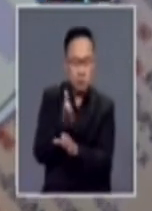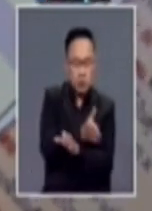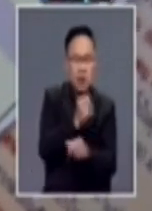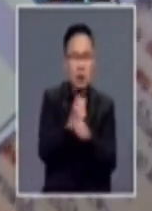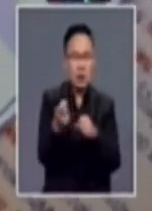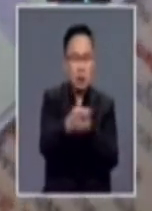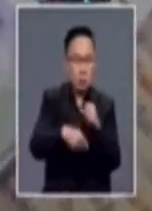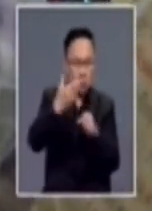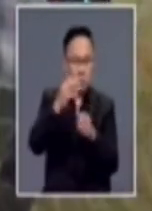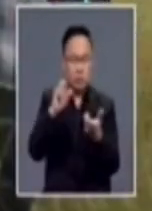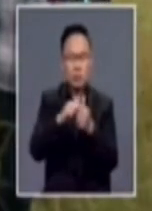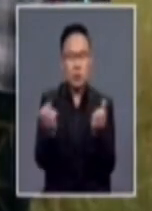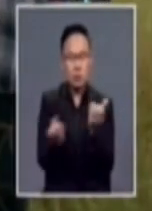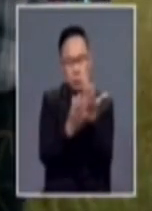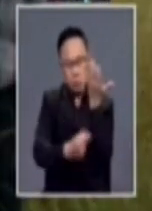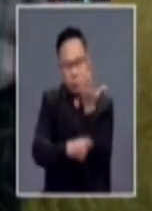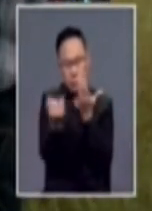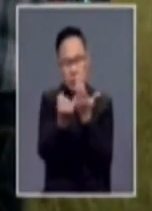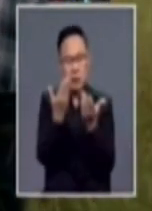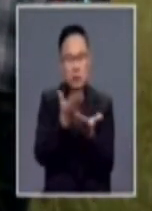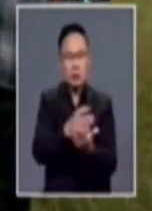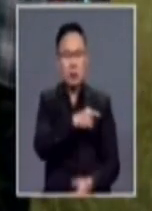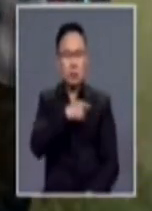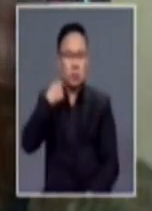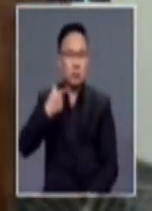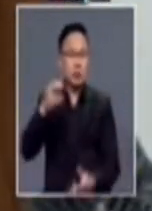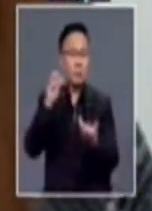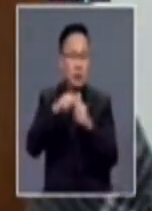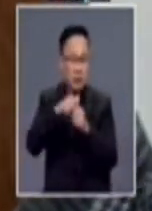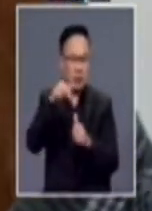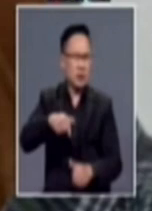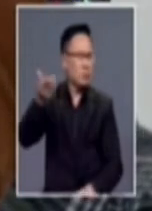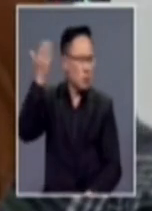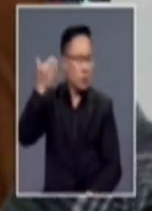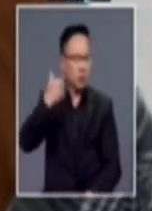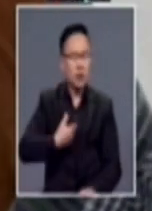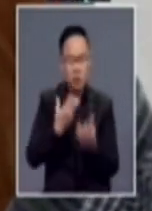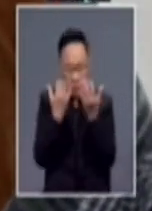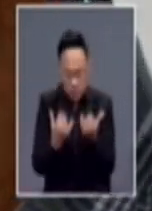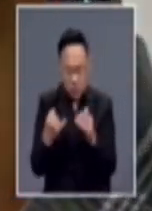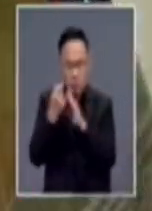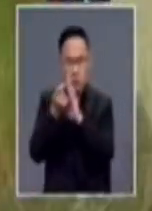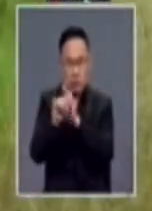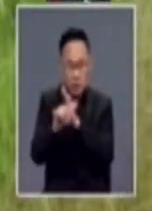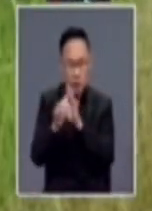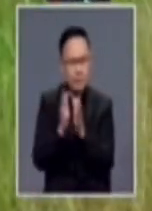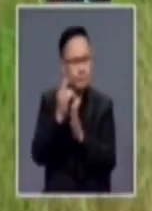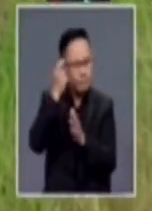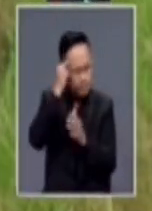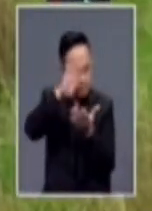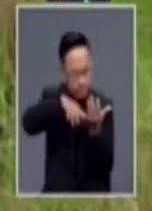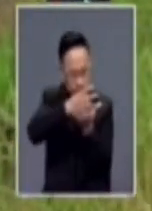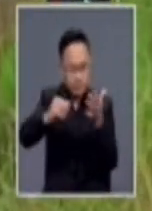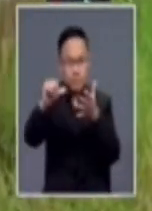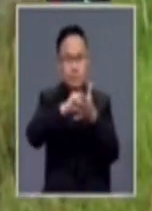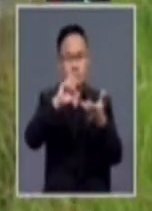ทำให้ได้ผลผลิตน้อยเกษตรกรขาดทุนจากปัญหาที่เกิดขึ้นทำให้จังหวัดพระนครศรีอยุธยามีการปรับเปลี่ยนวิ